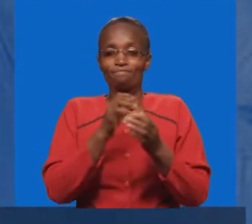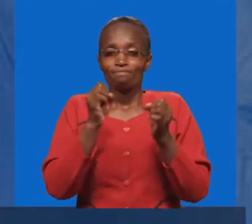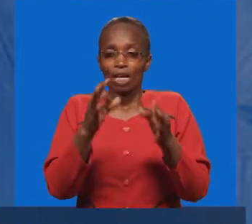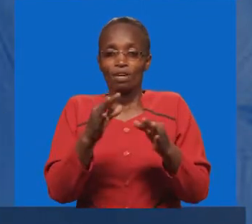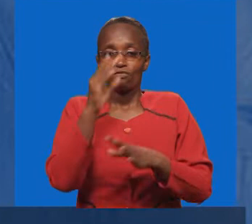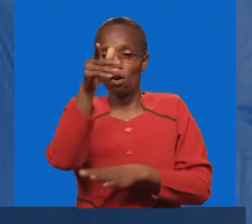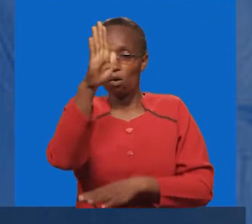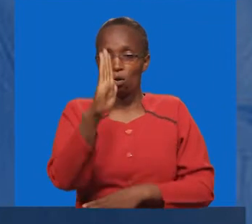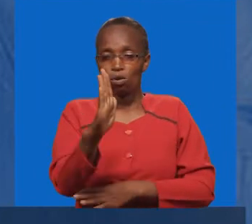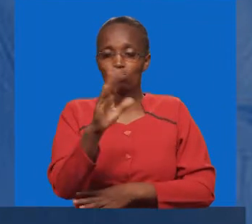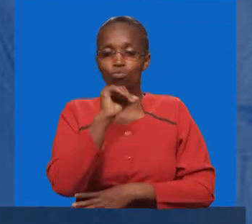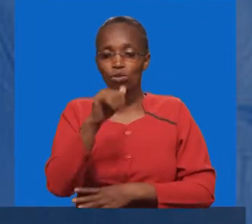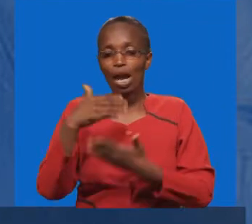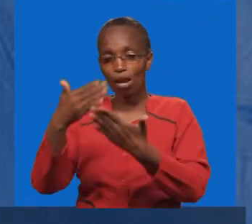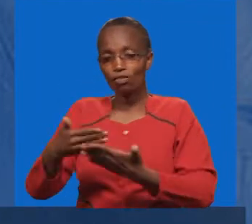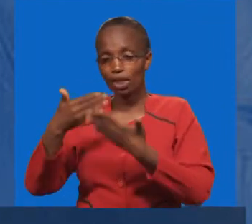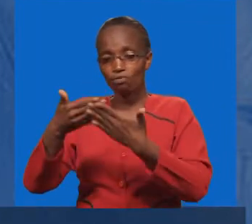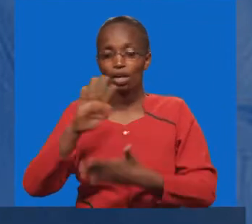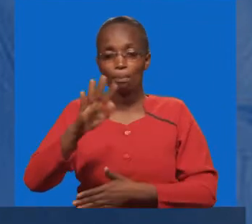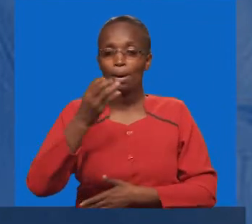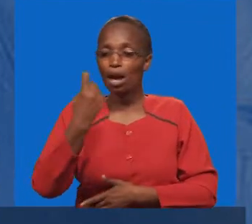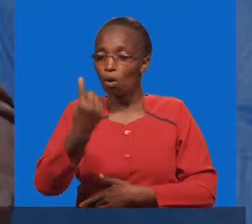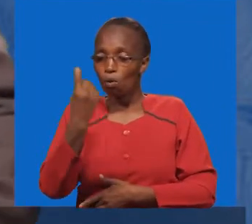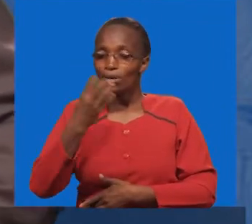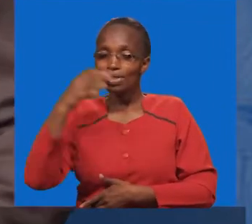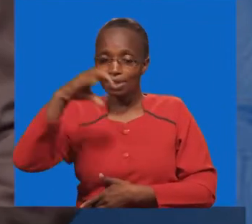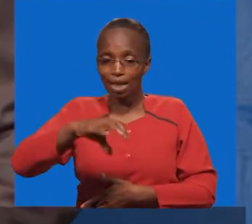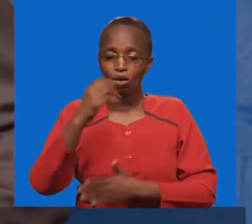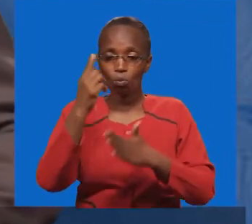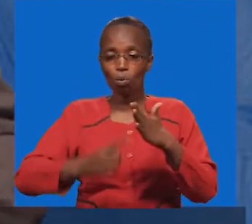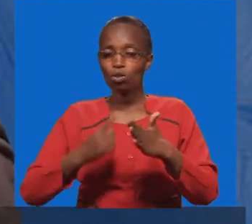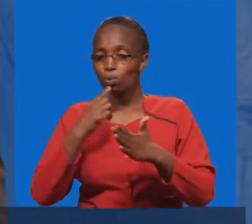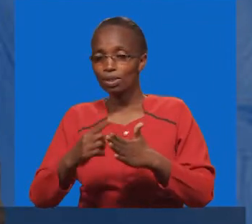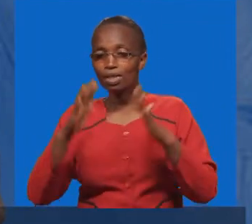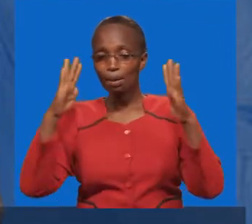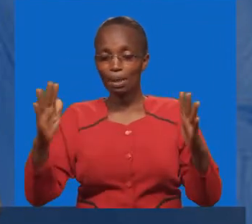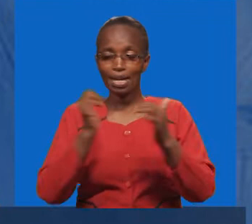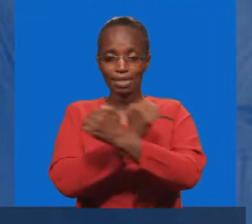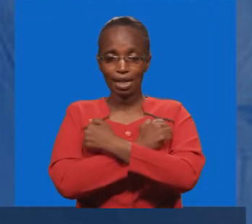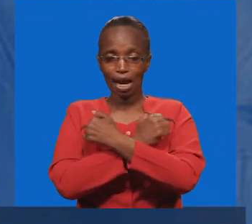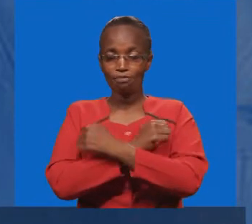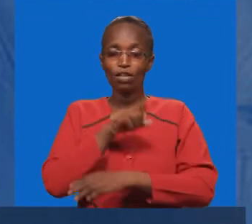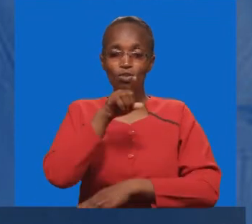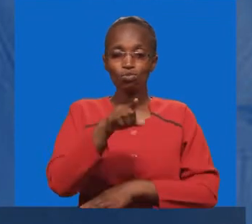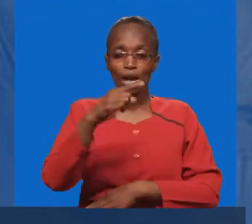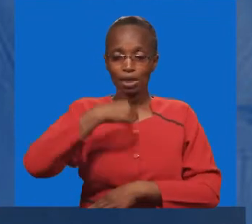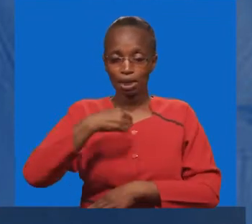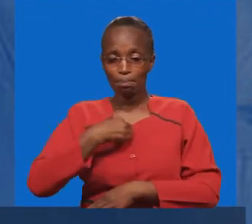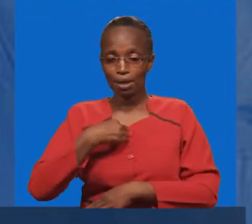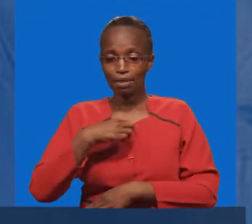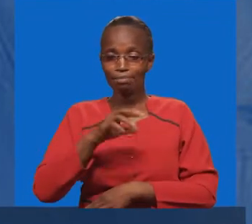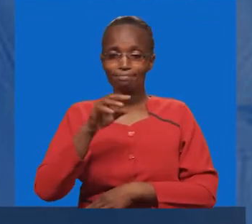milele. Unajua kana kwamba kama Mungu hangetoa mwanawe wa pekee ambao tunasema ni upendo